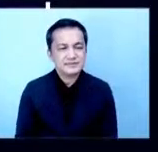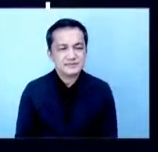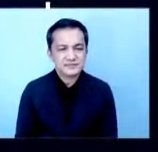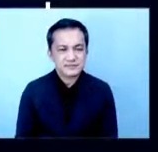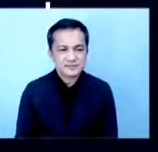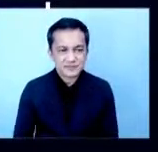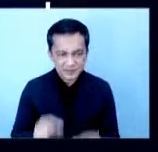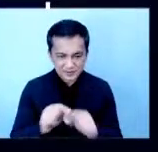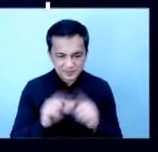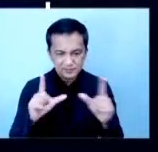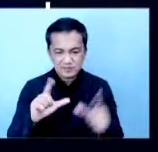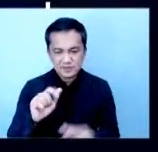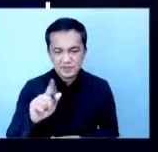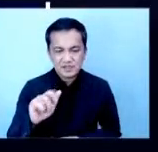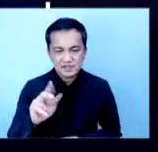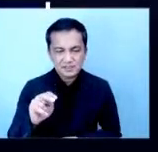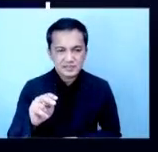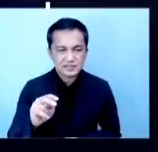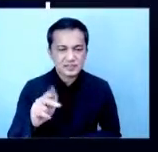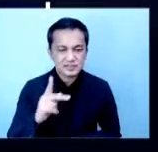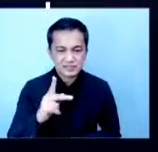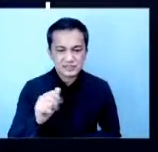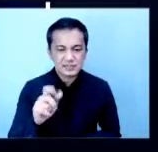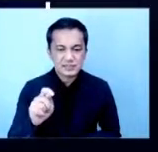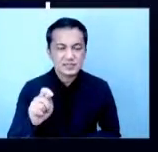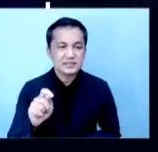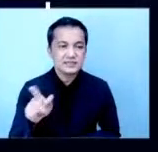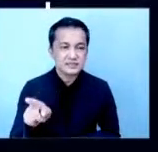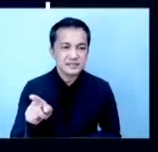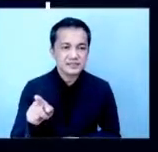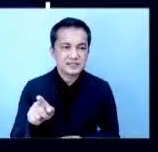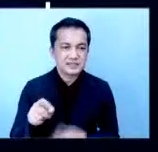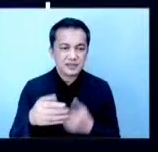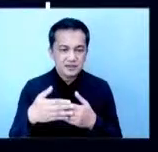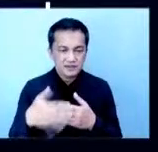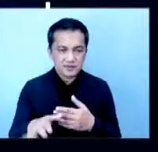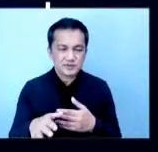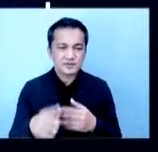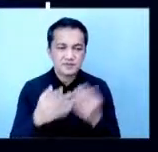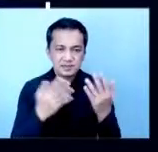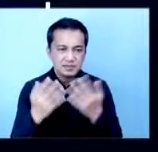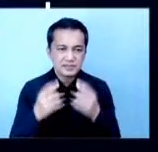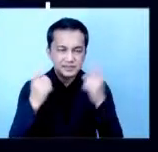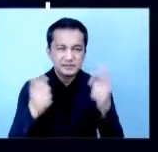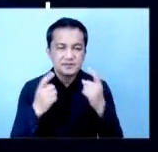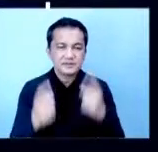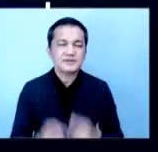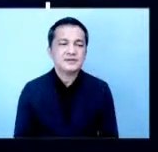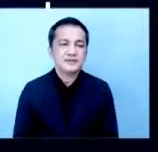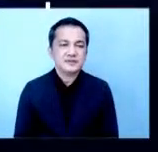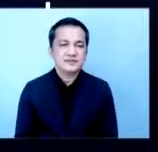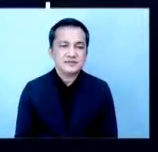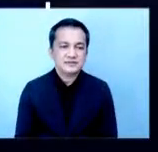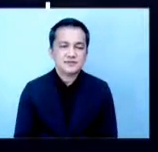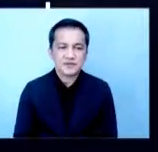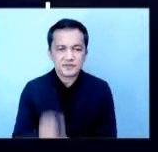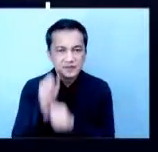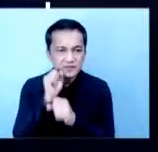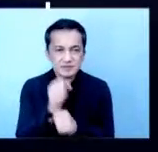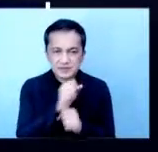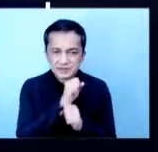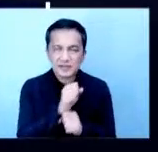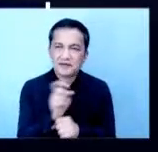Sinorpresa ni Alden Richards si Catherine Bernardo sa kanyang post-birthday celebration. May pagbeso pa si Kat kay